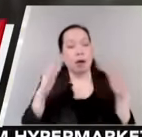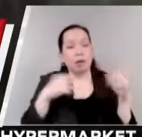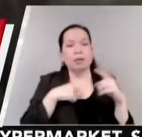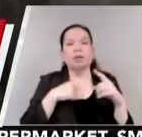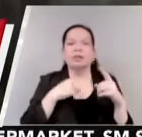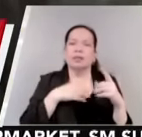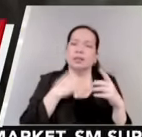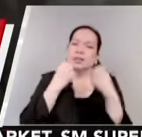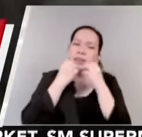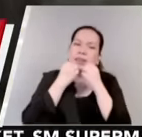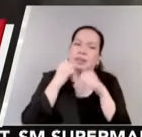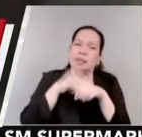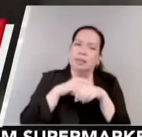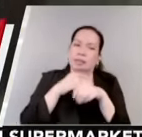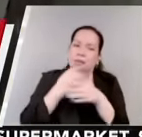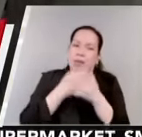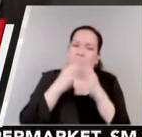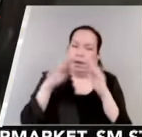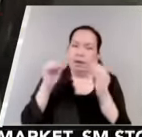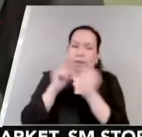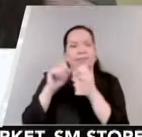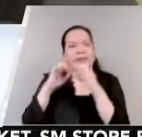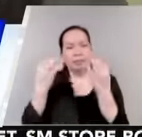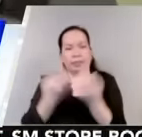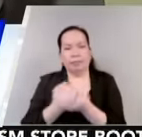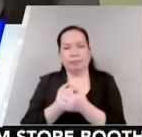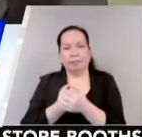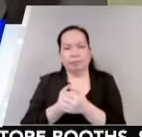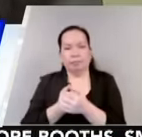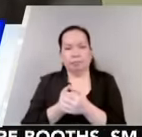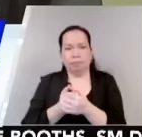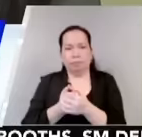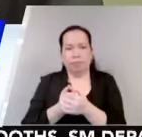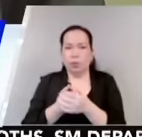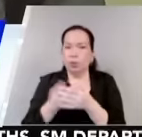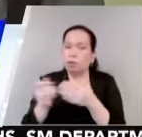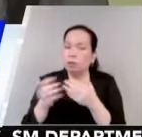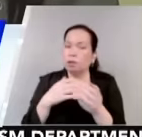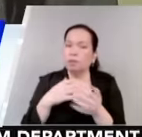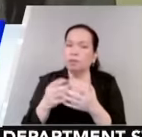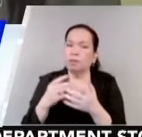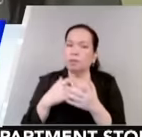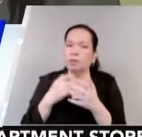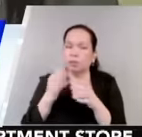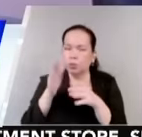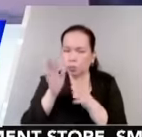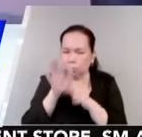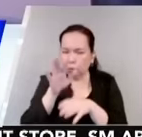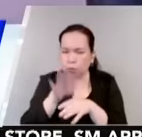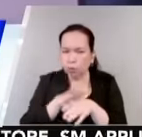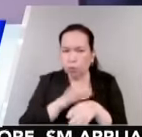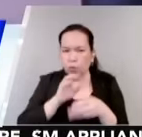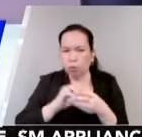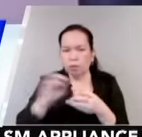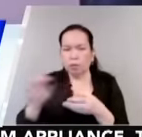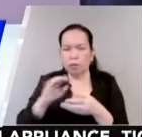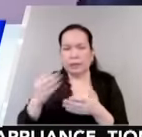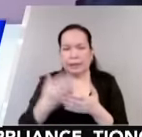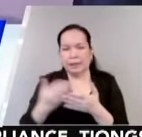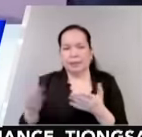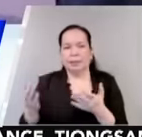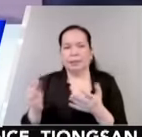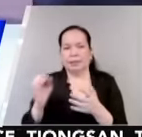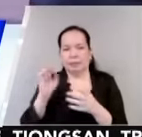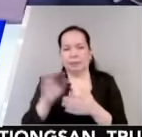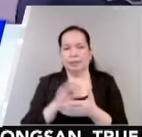new house with my family. And kahit magunti-unti na rin ako ng impake kasi ang dami naming dadalhin. Ang kanyang pulang